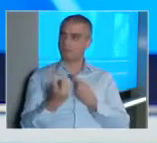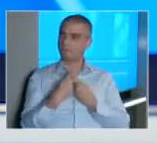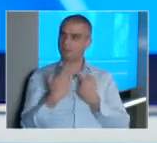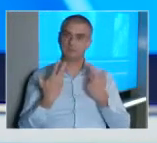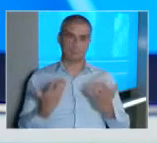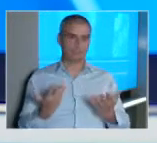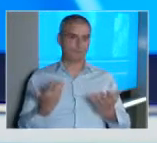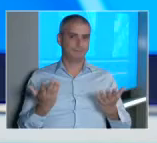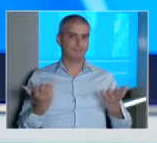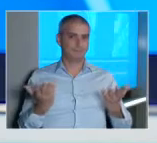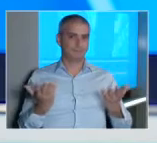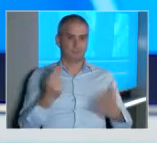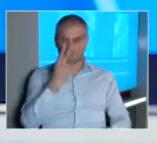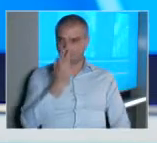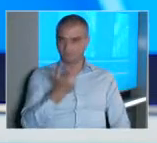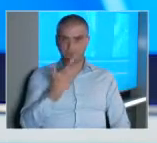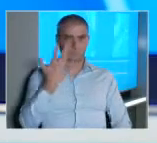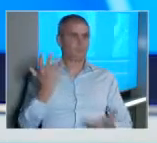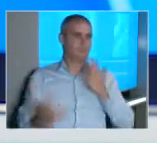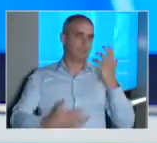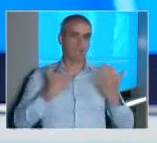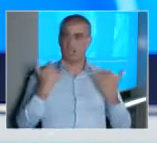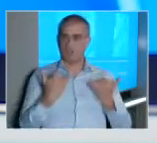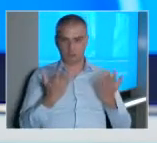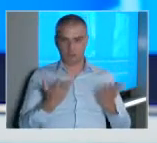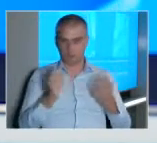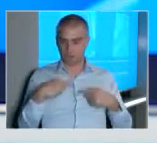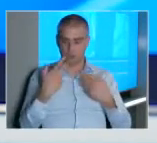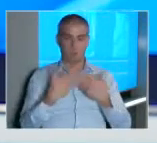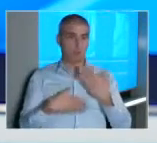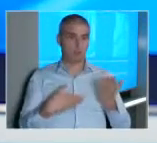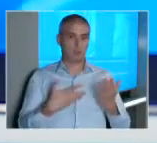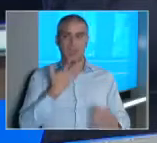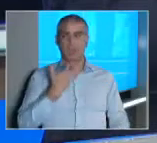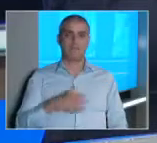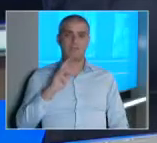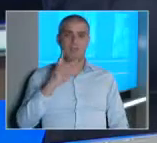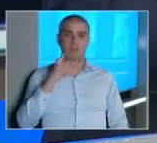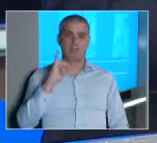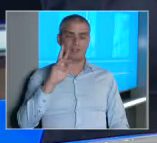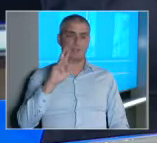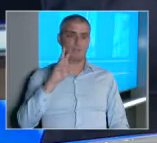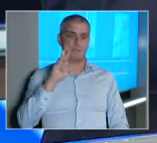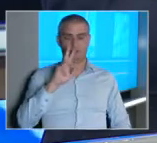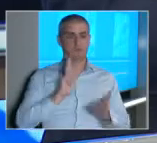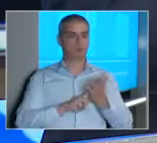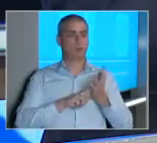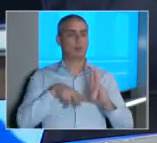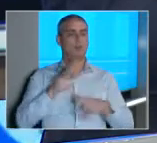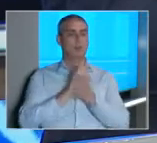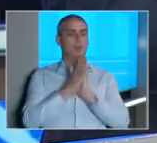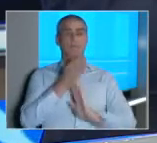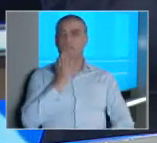אלינו. תראו, שרה תורנית של היממה האחרונה, הרב רפי פרץ, בזכות טיפולי המרה